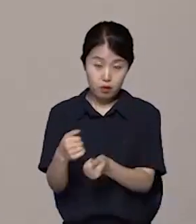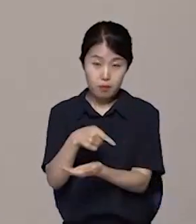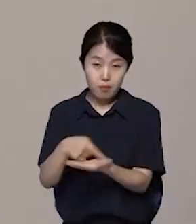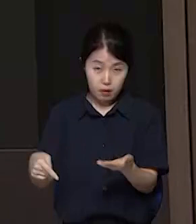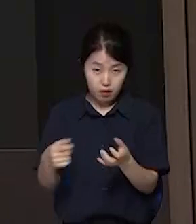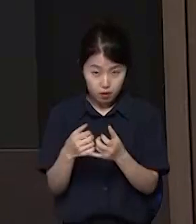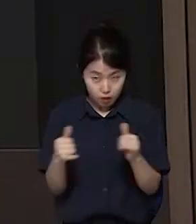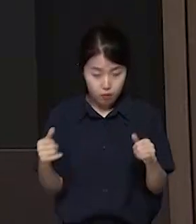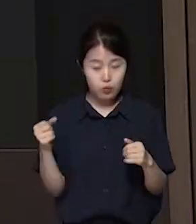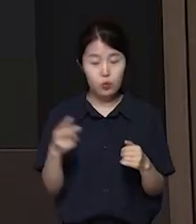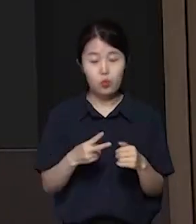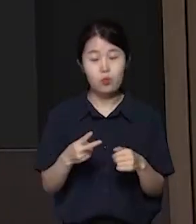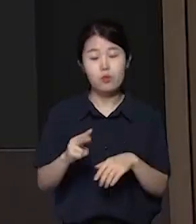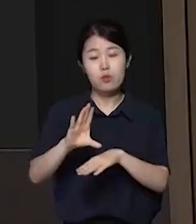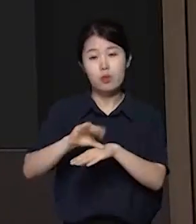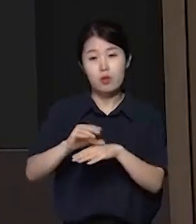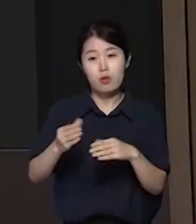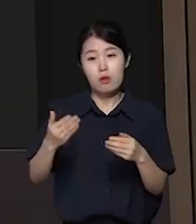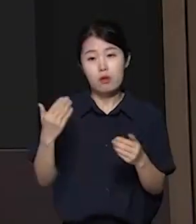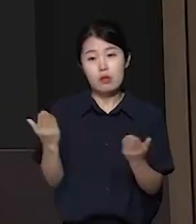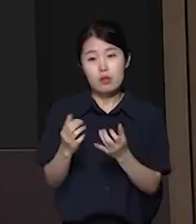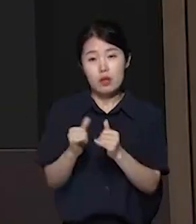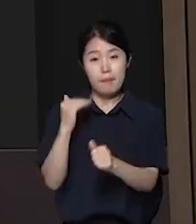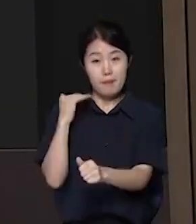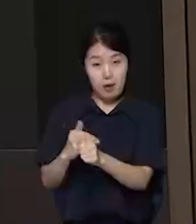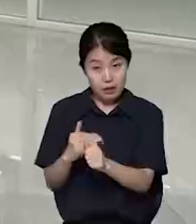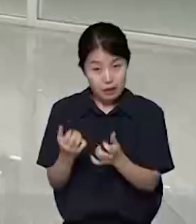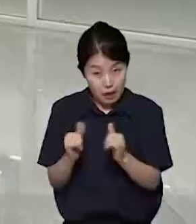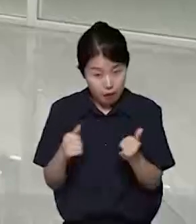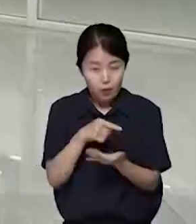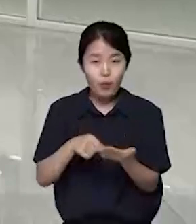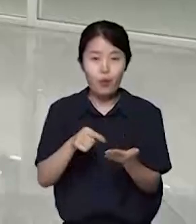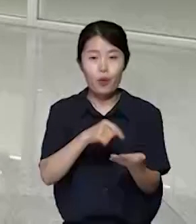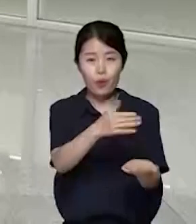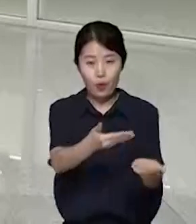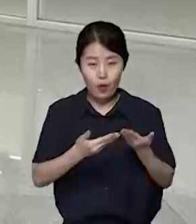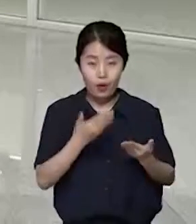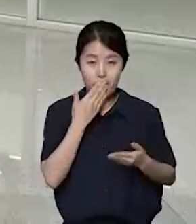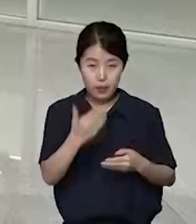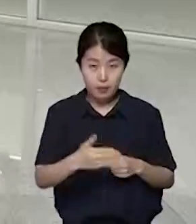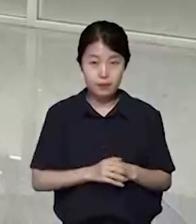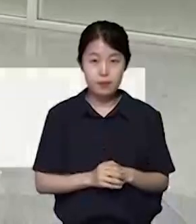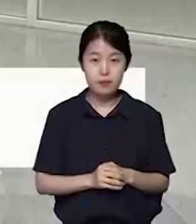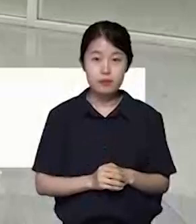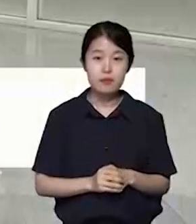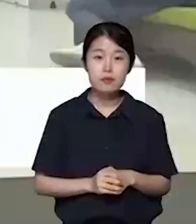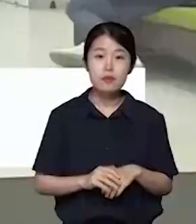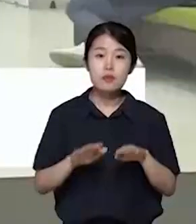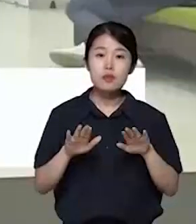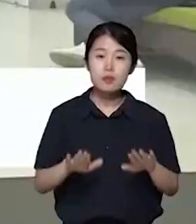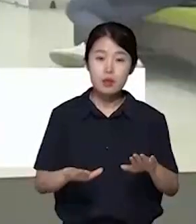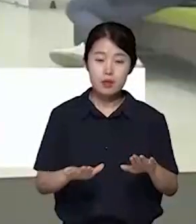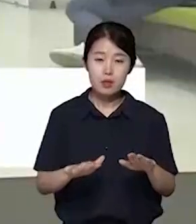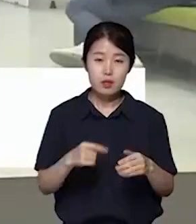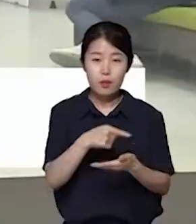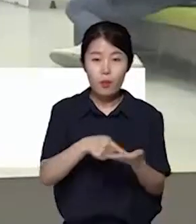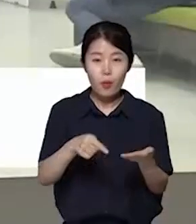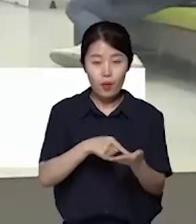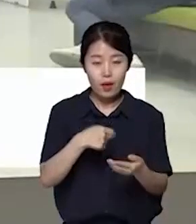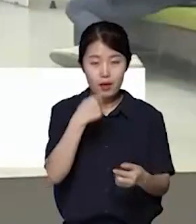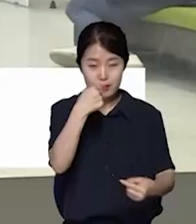해직 언론인이 보상받을 수 있는 길이 열렸습니다. 지난달부터 광주광역시에서 보상 신청을 받고